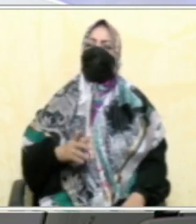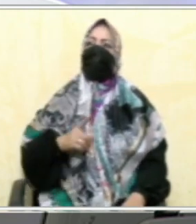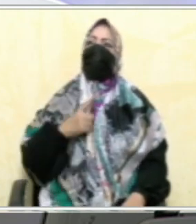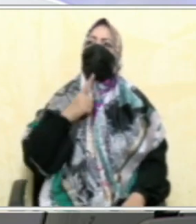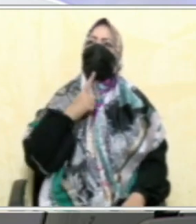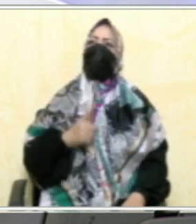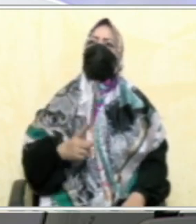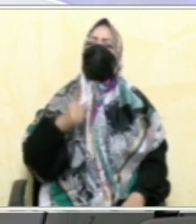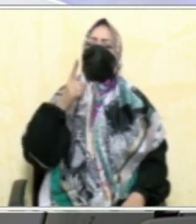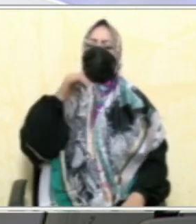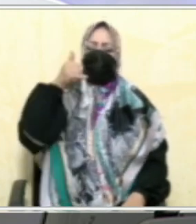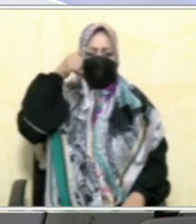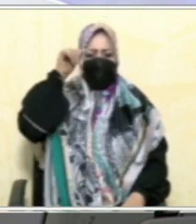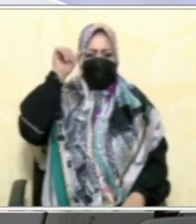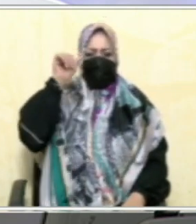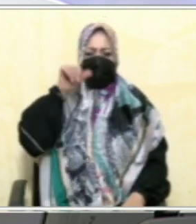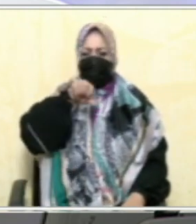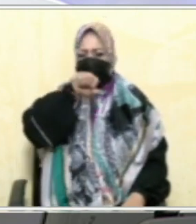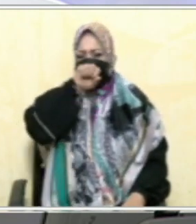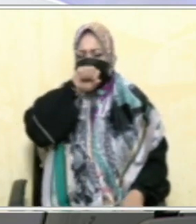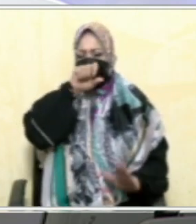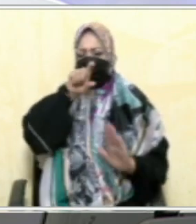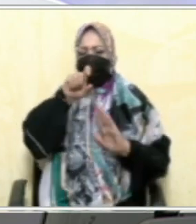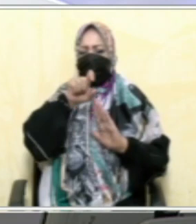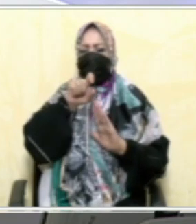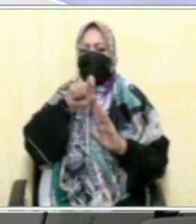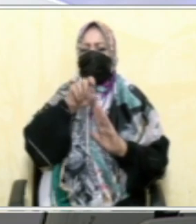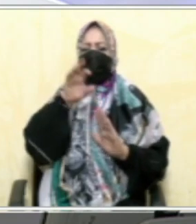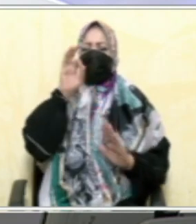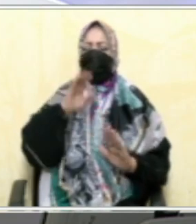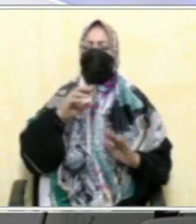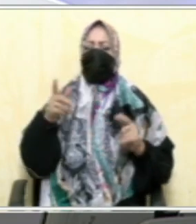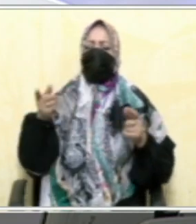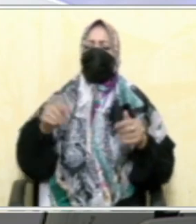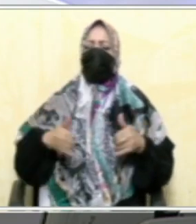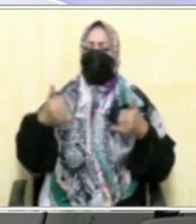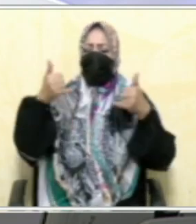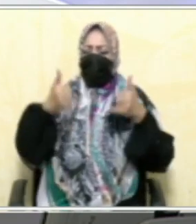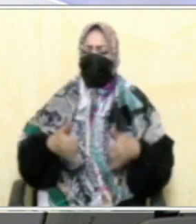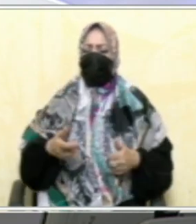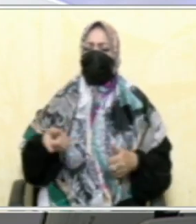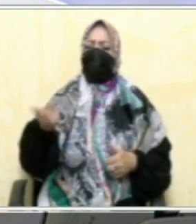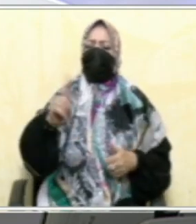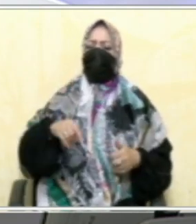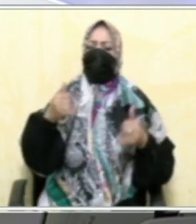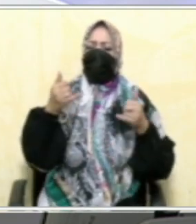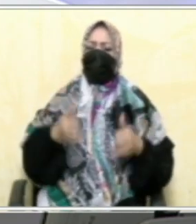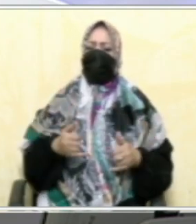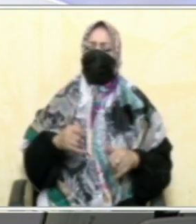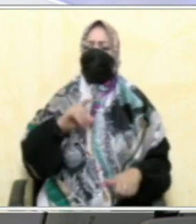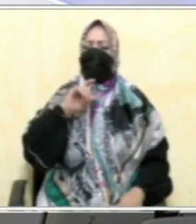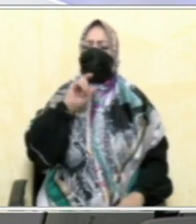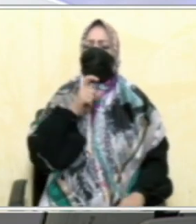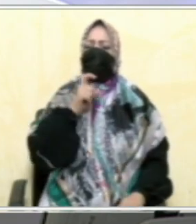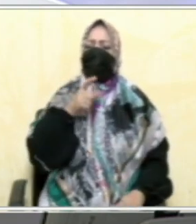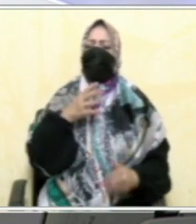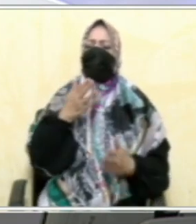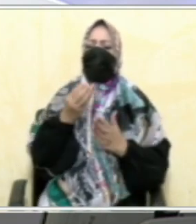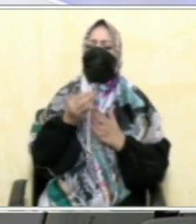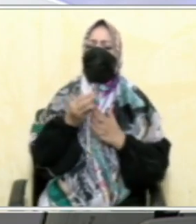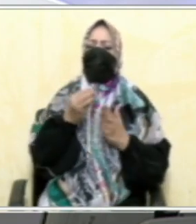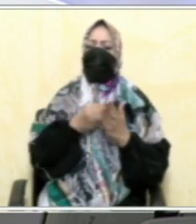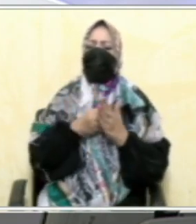فترة الحيض كنت أقرأها من الهاتف، فقال لي بعض الناس: هذا لا يجوز وسيدخلك